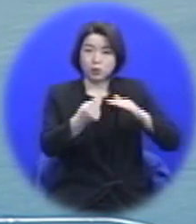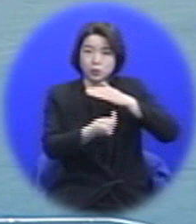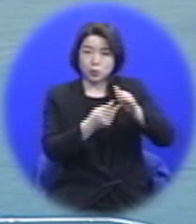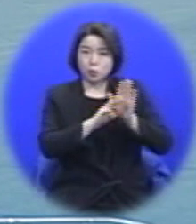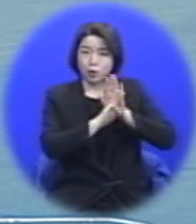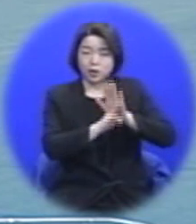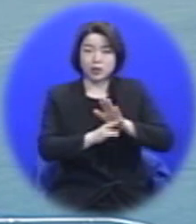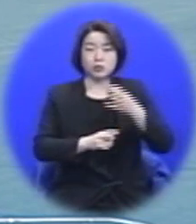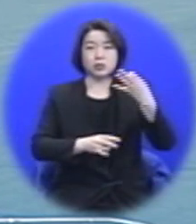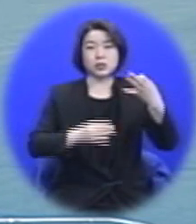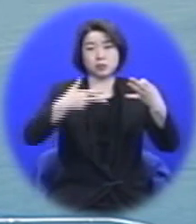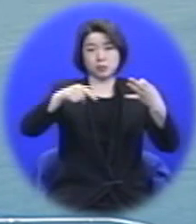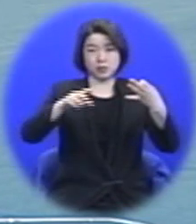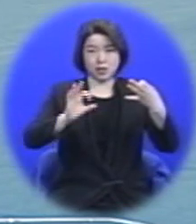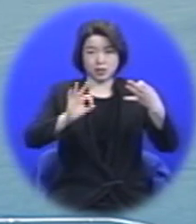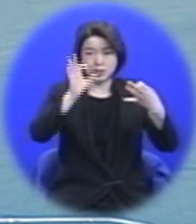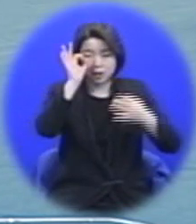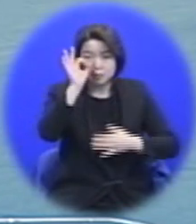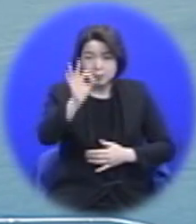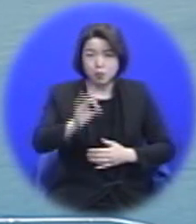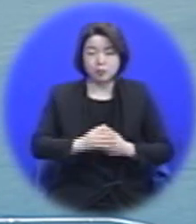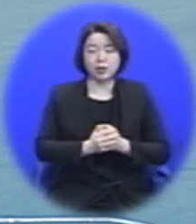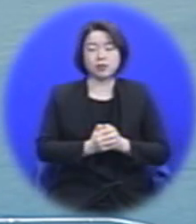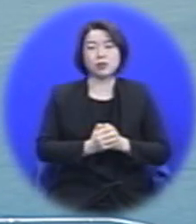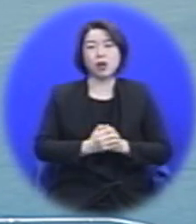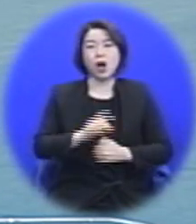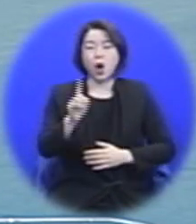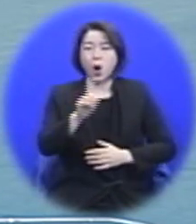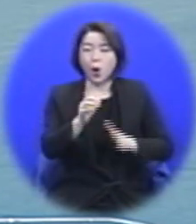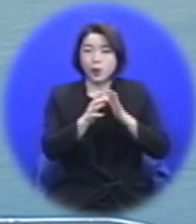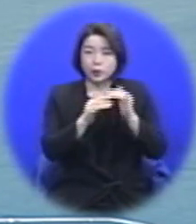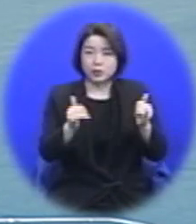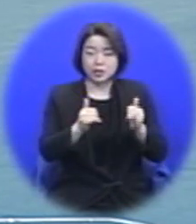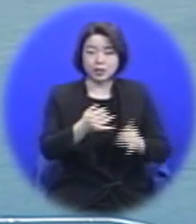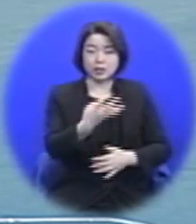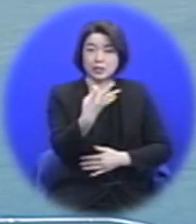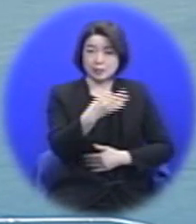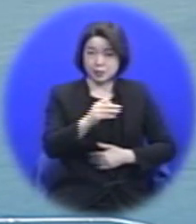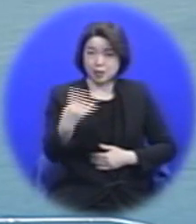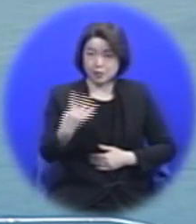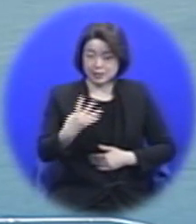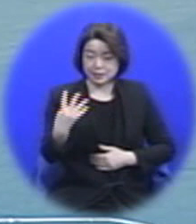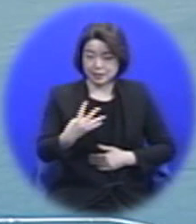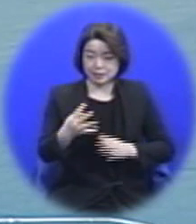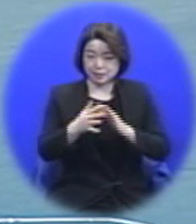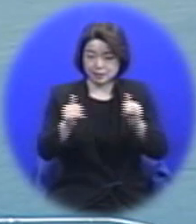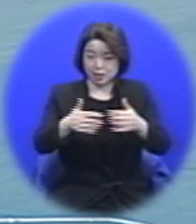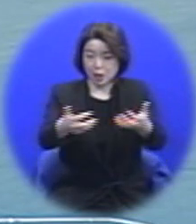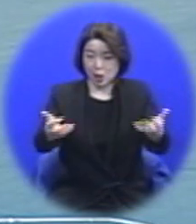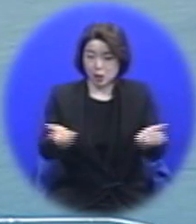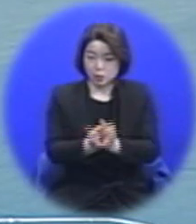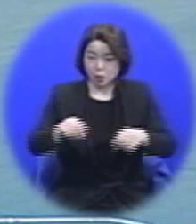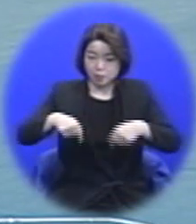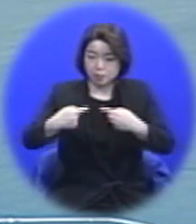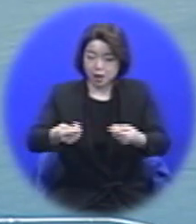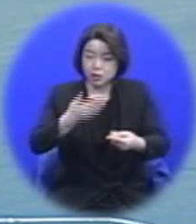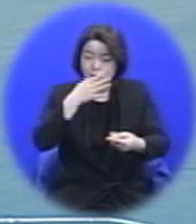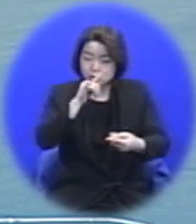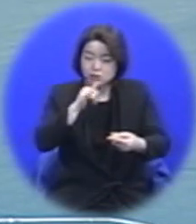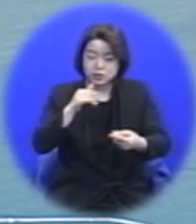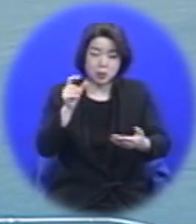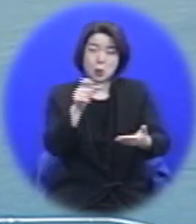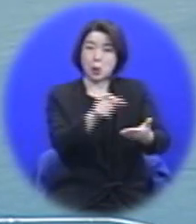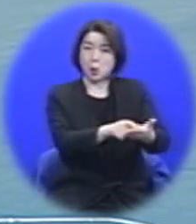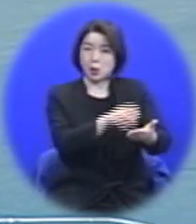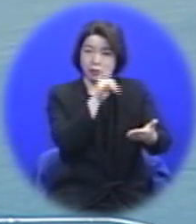14장에 보면 도대체 어떤 사람들이 14만 4천 명에 들어갈 수 있는지를 말씀하고 있어요.